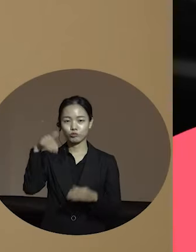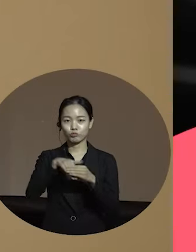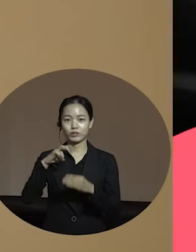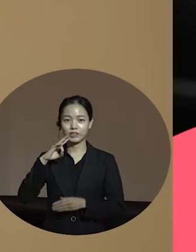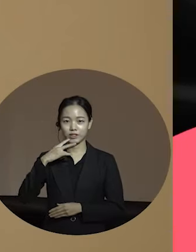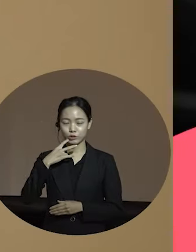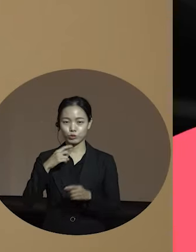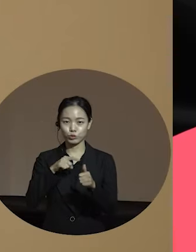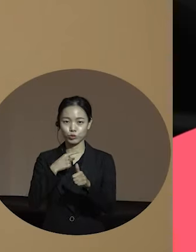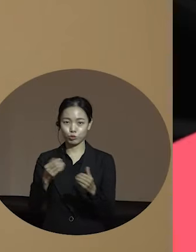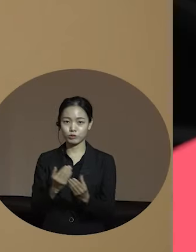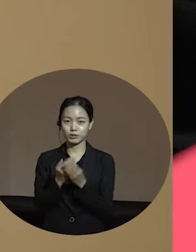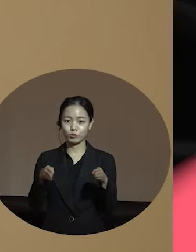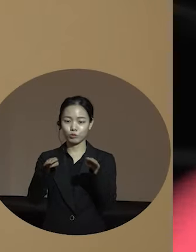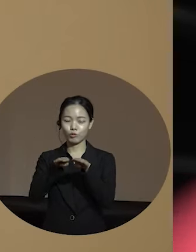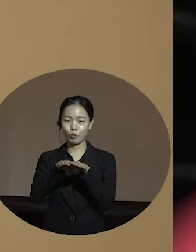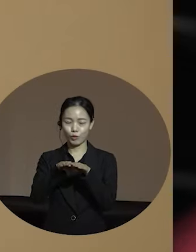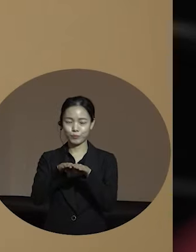한국문화예술교육진흥원